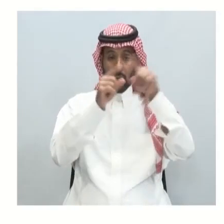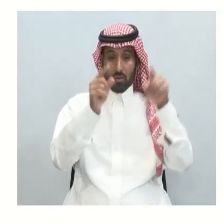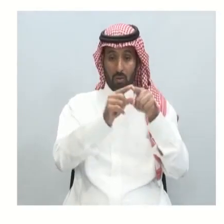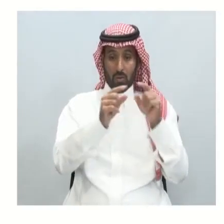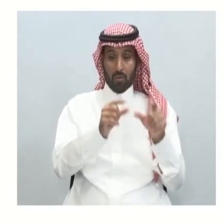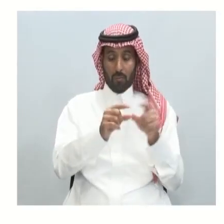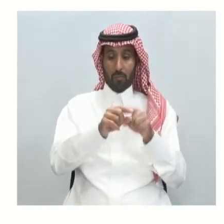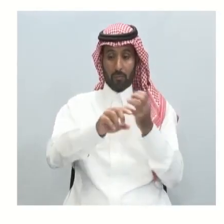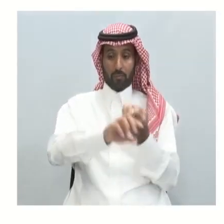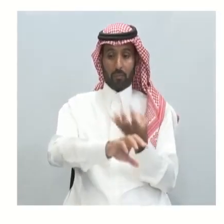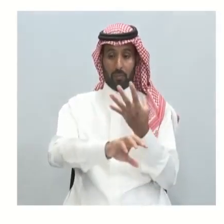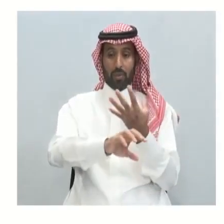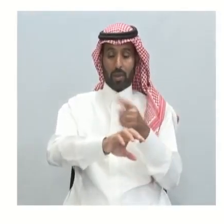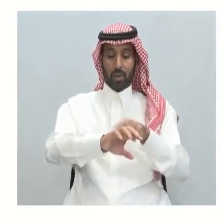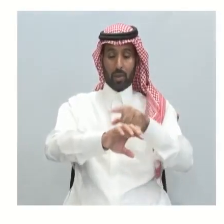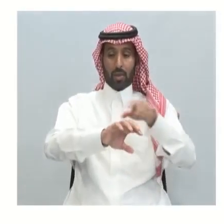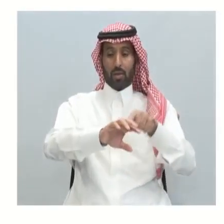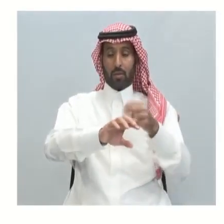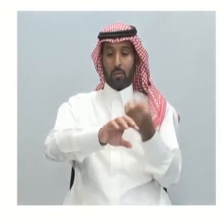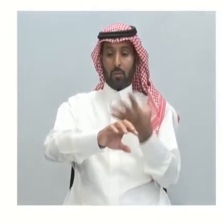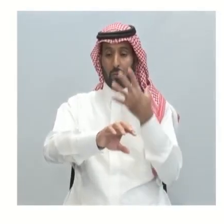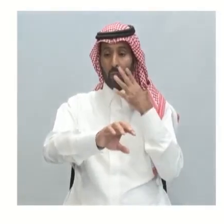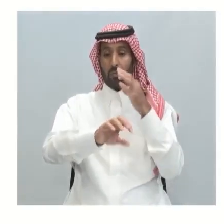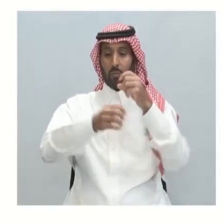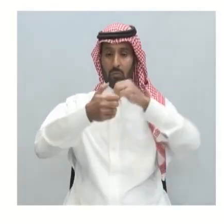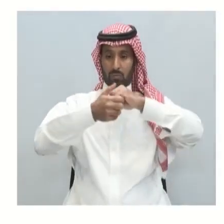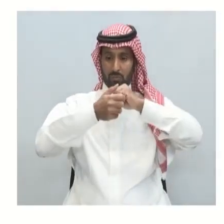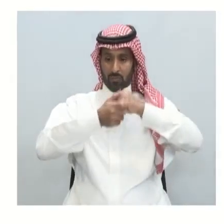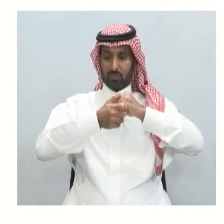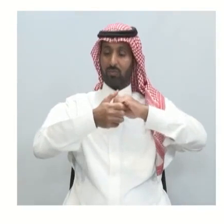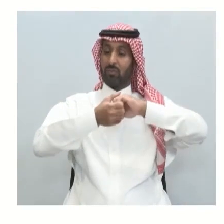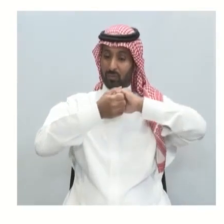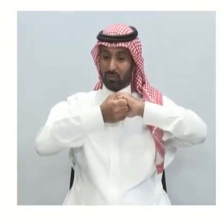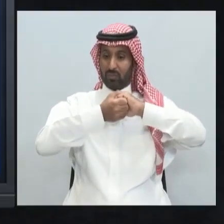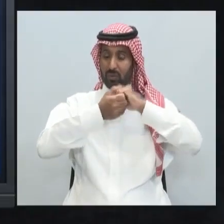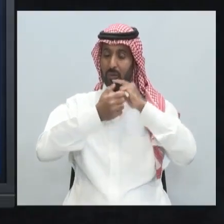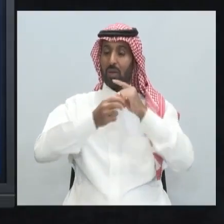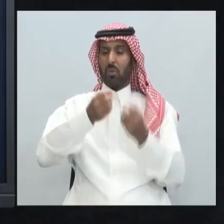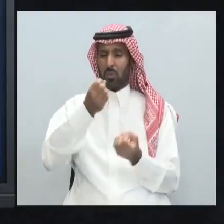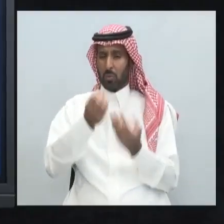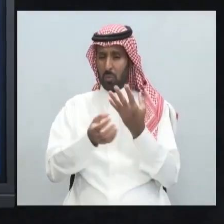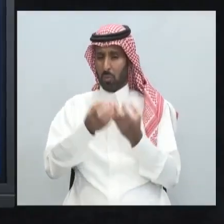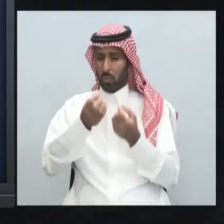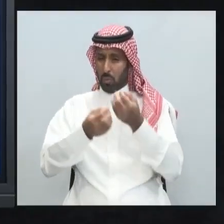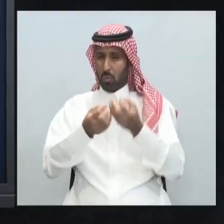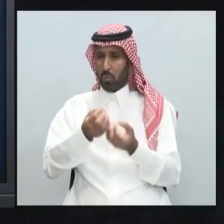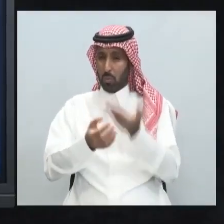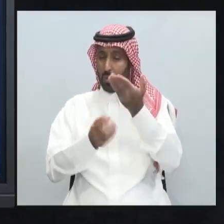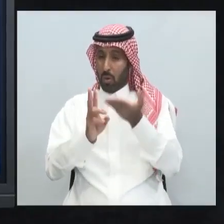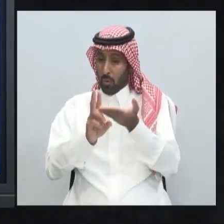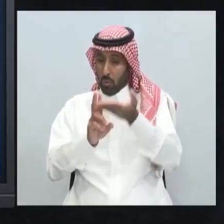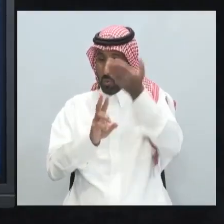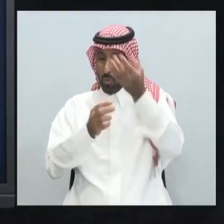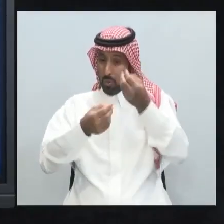الالماس له نظام بلوري شديد الترابط ودرجه انصهار عاليه اذا كل ذره كربون في